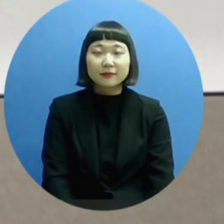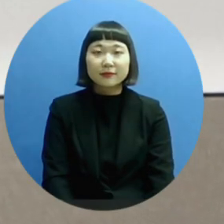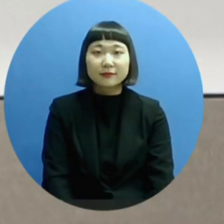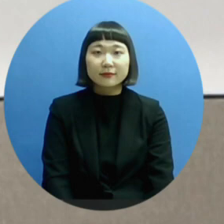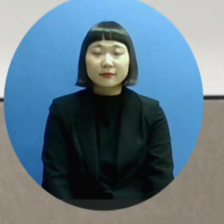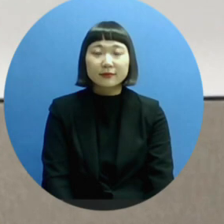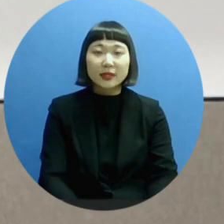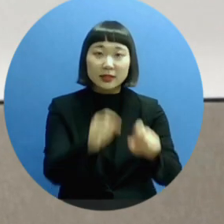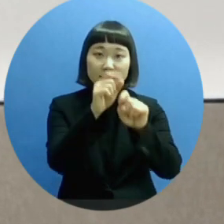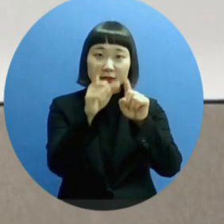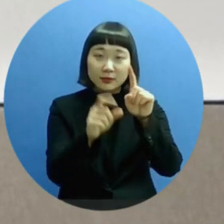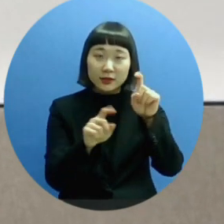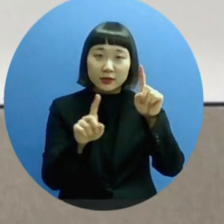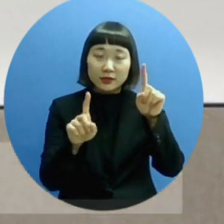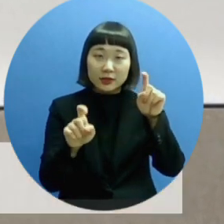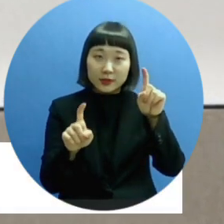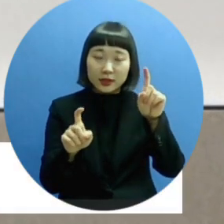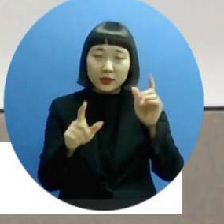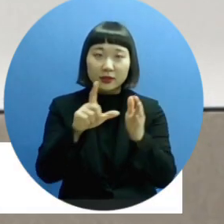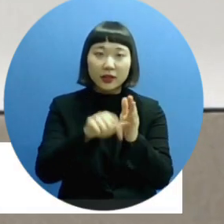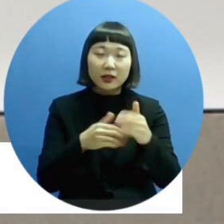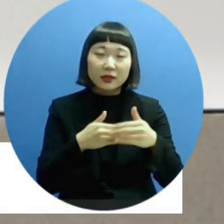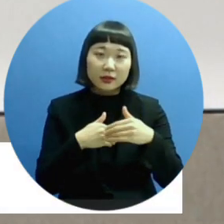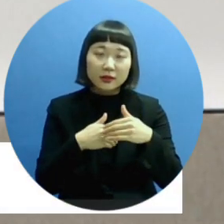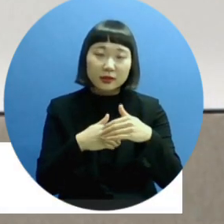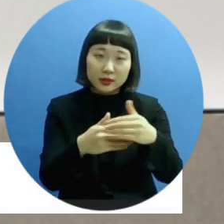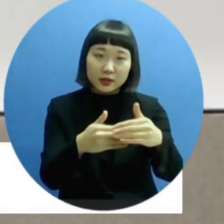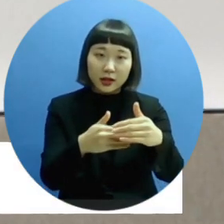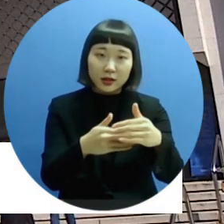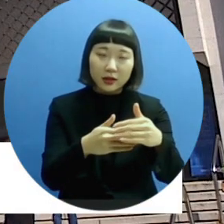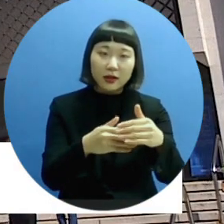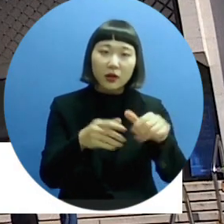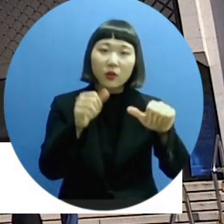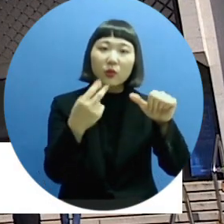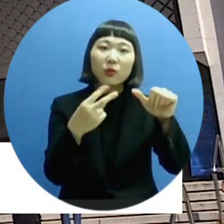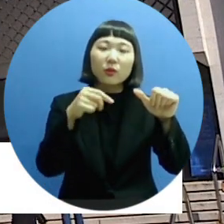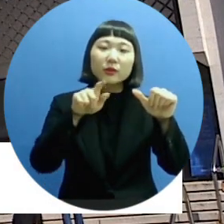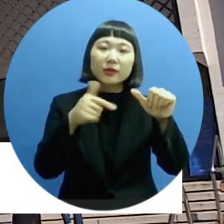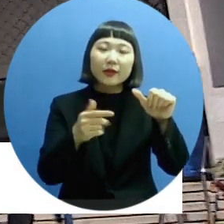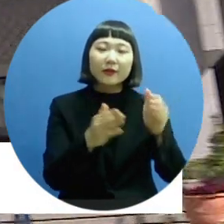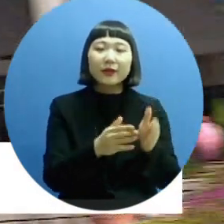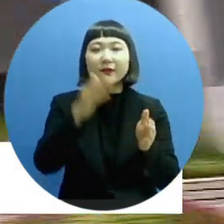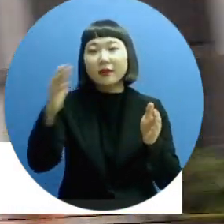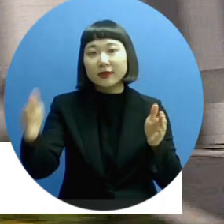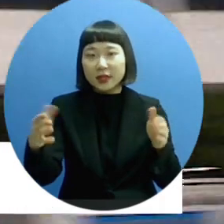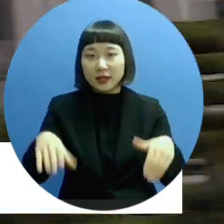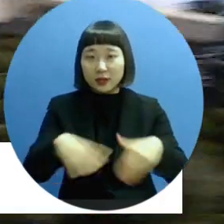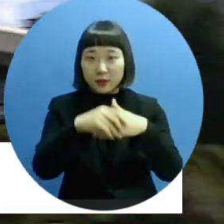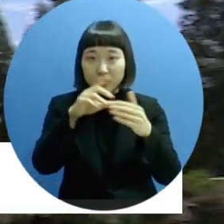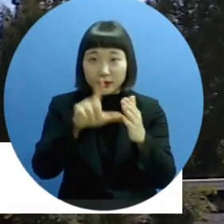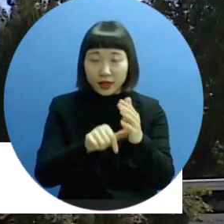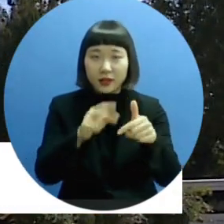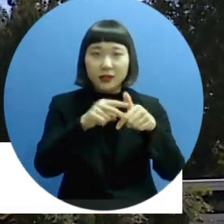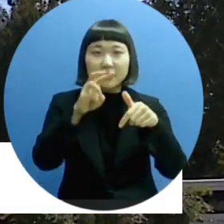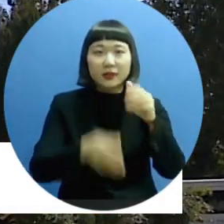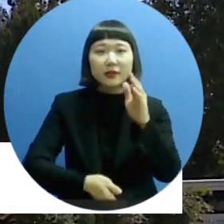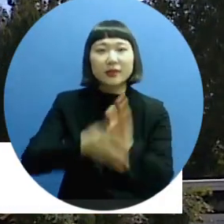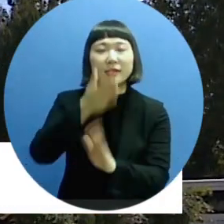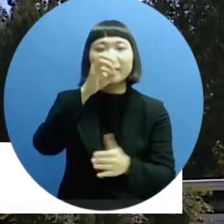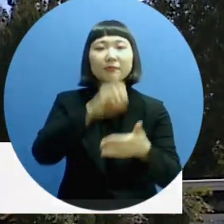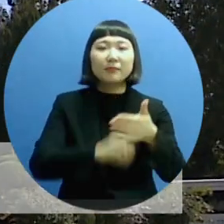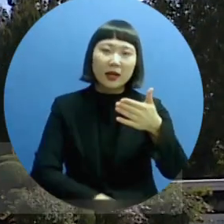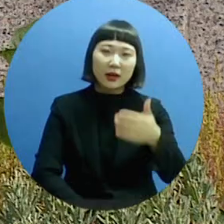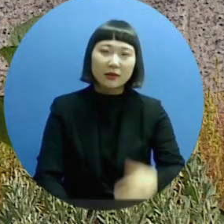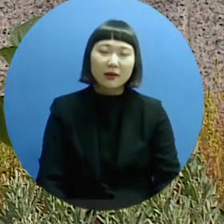지난달 11일 진행된 지자체 간 5호선 연장 업무 협약. 이 자리에는 인천시만 빠졌습니다. 말 그대로